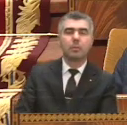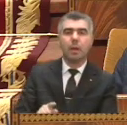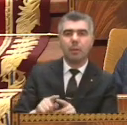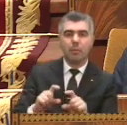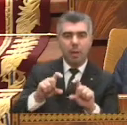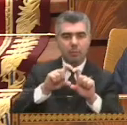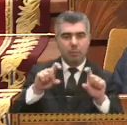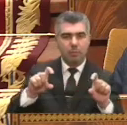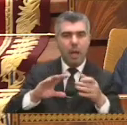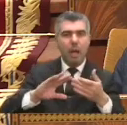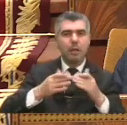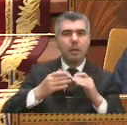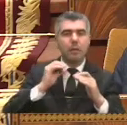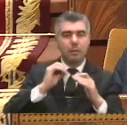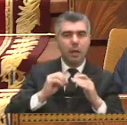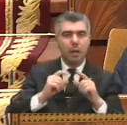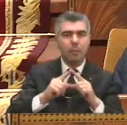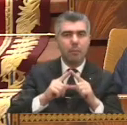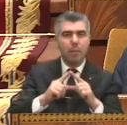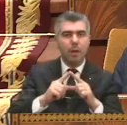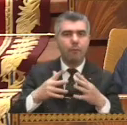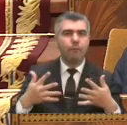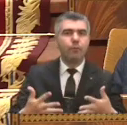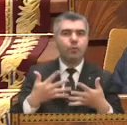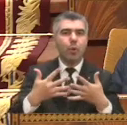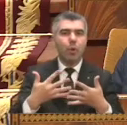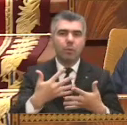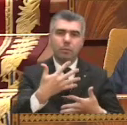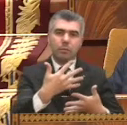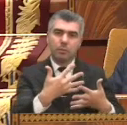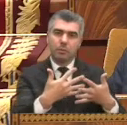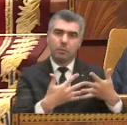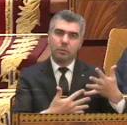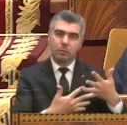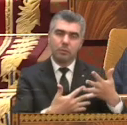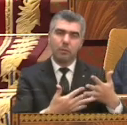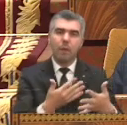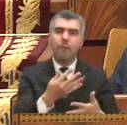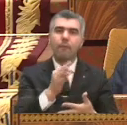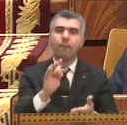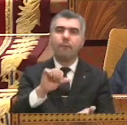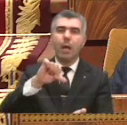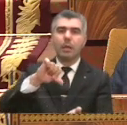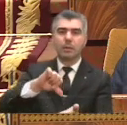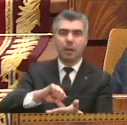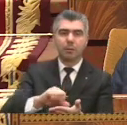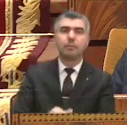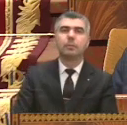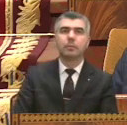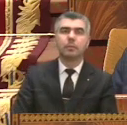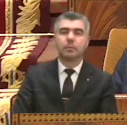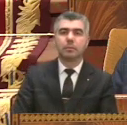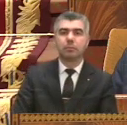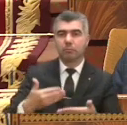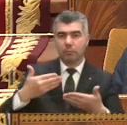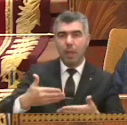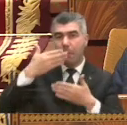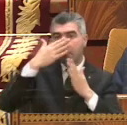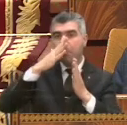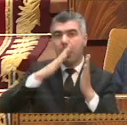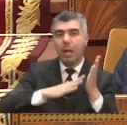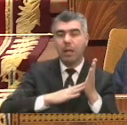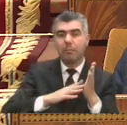الكتروني دير واحد السلسله ديال الاسواق اللي كاينه في فرنسا واللي ممثله في